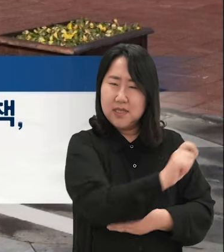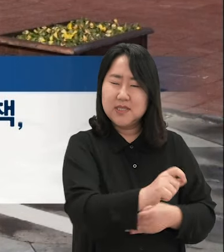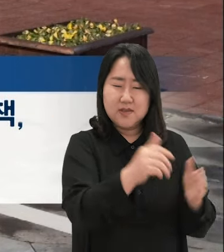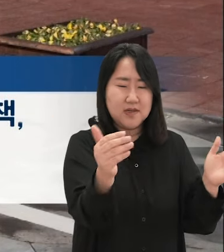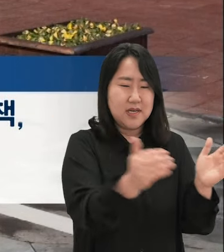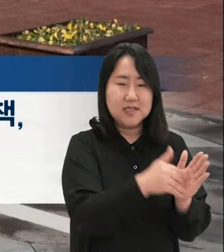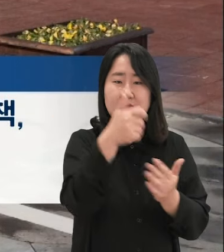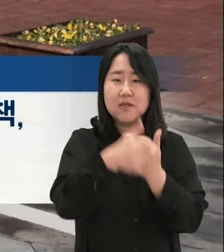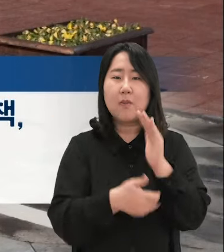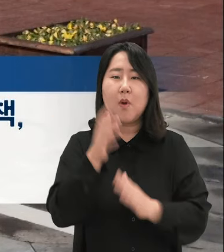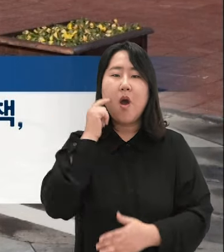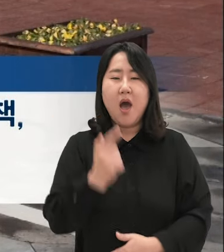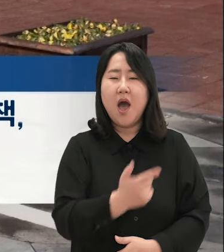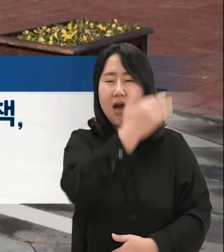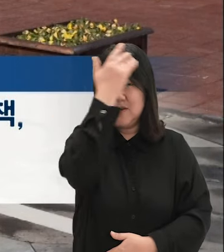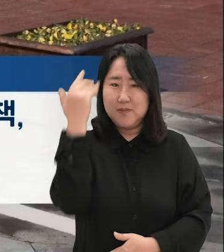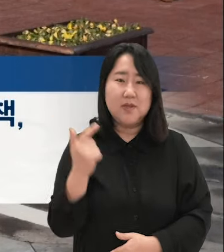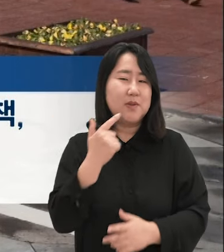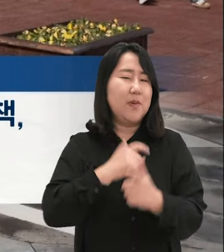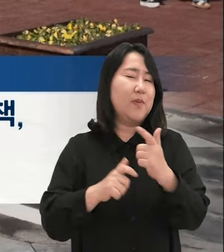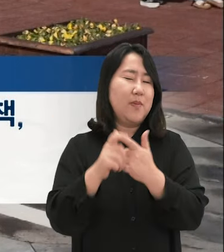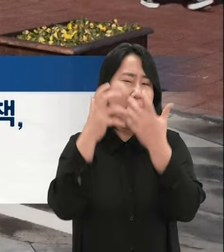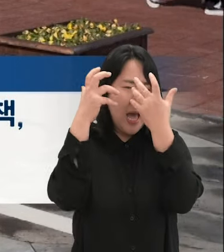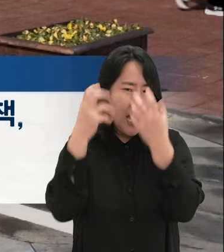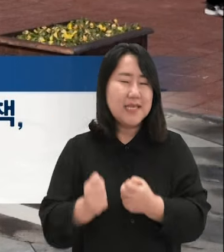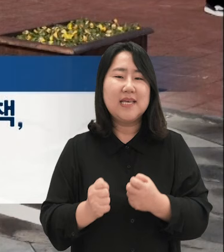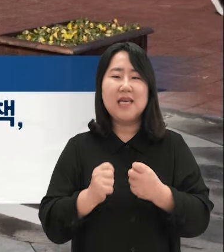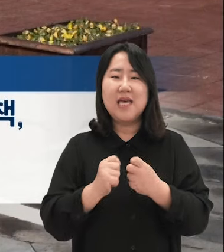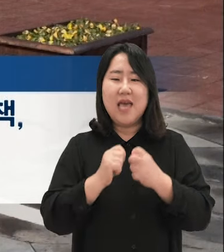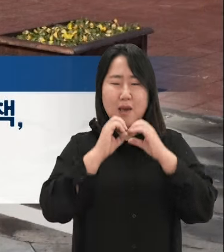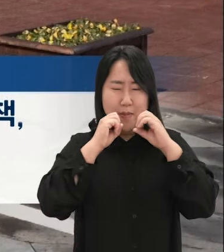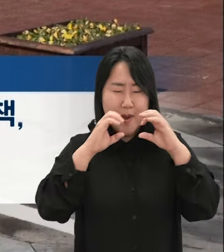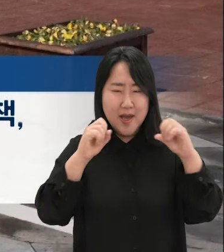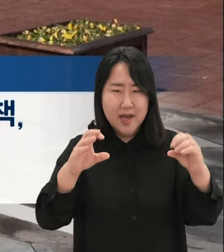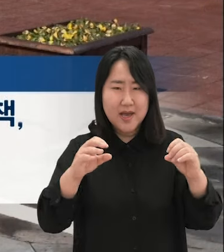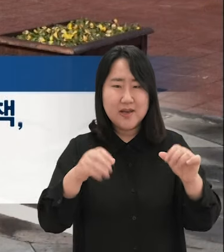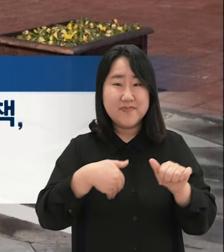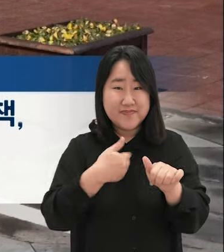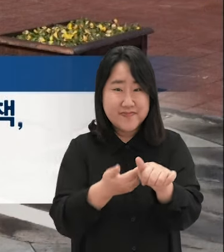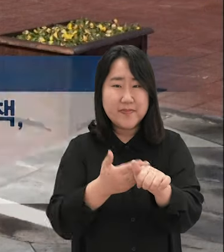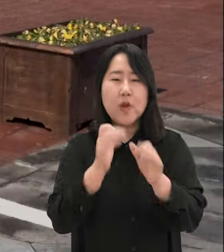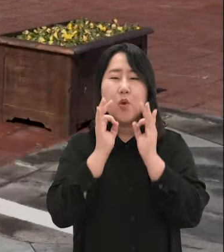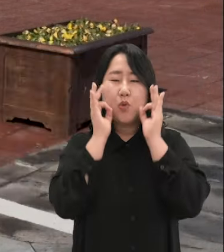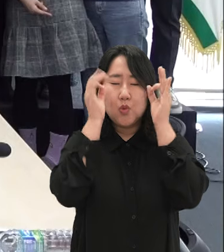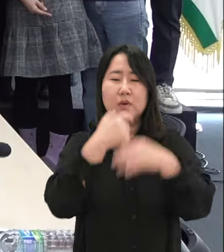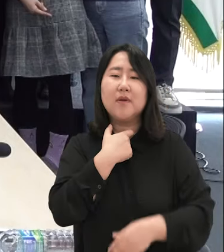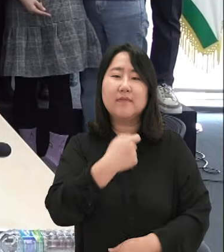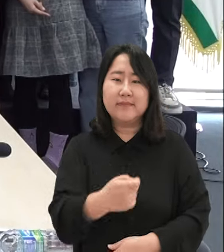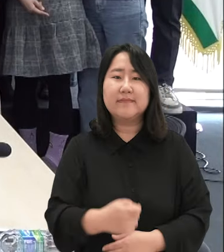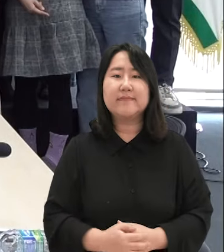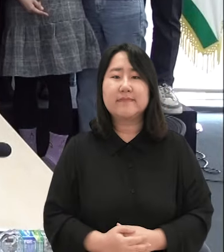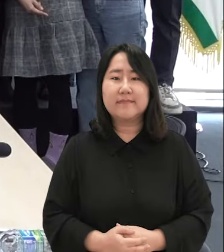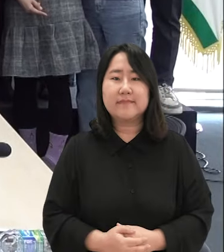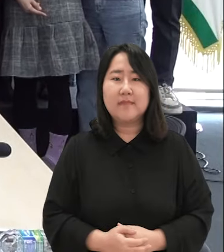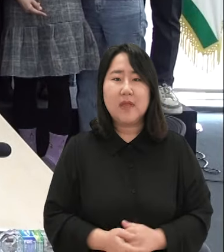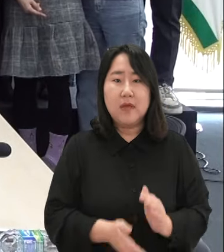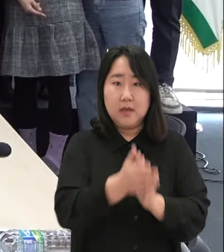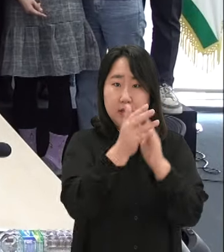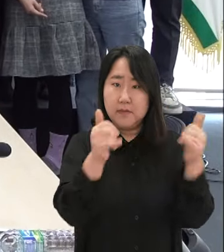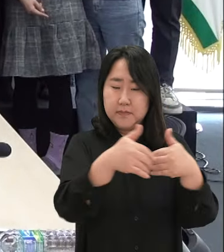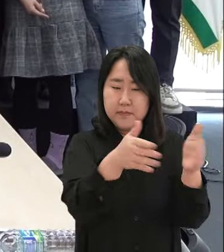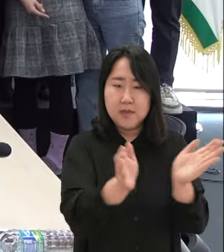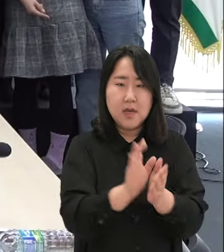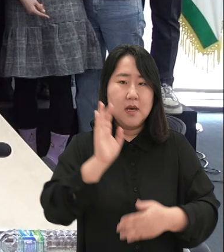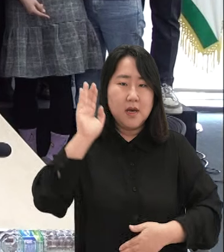아름다움 서귀포의 아름다움을 더욱더 많이 알리는데 노력하고 싶습니다 시민